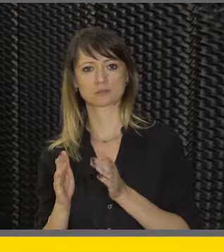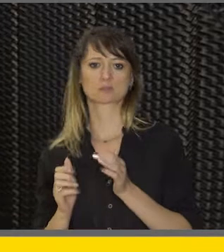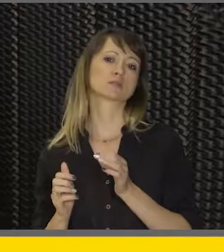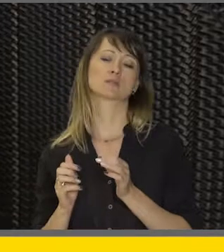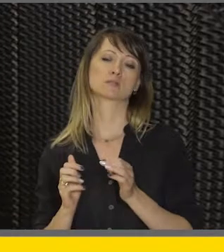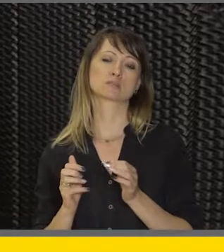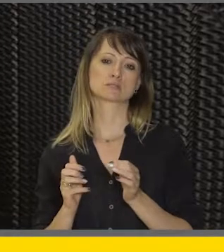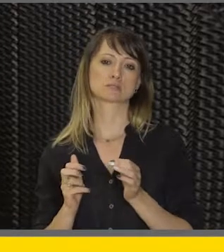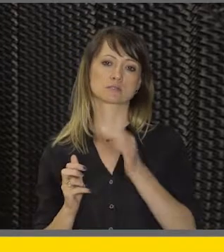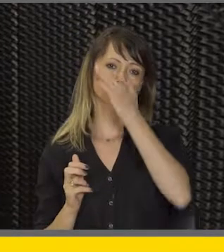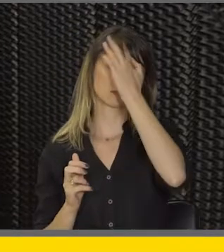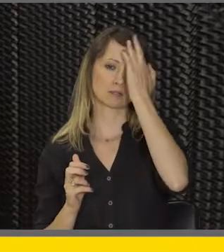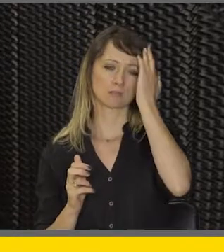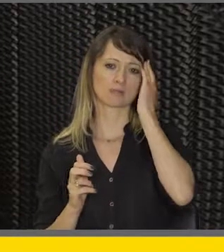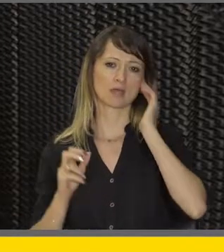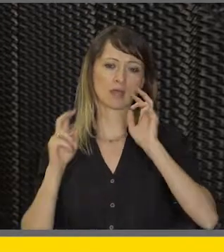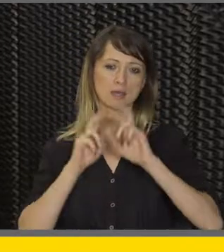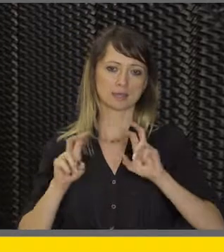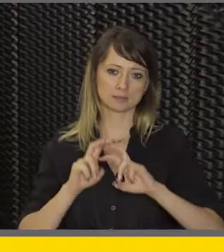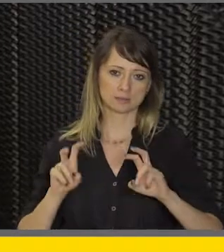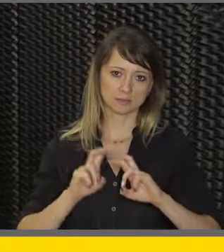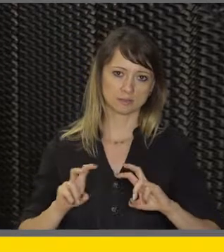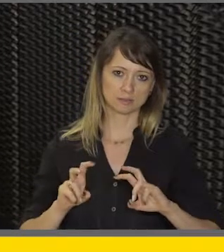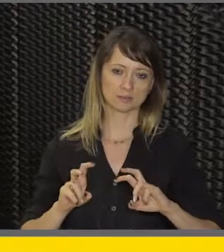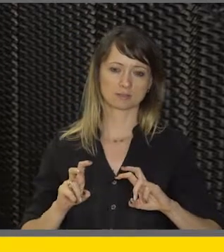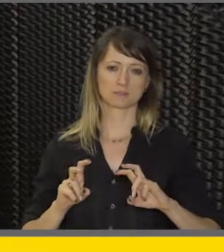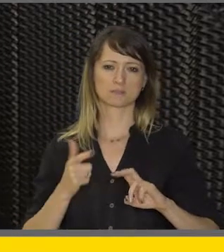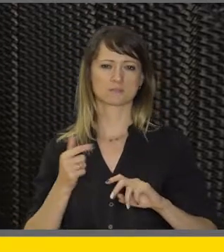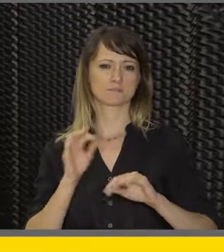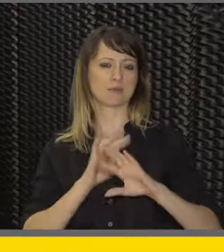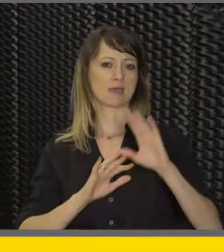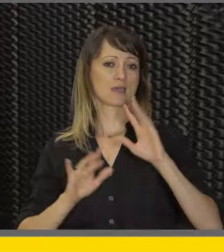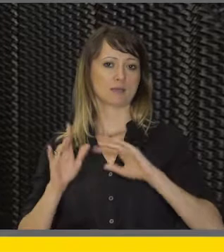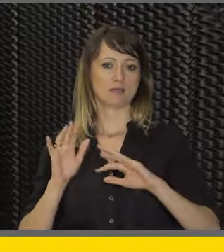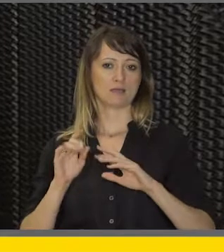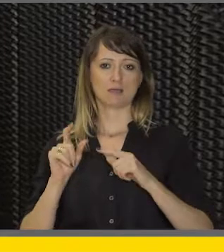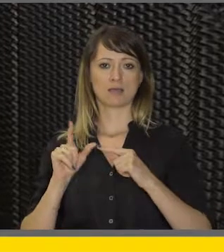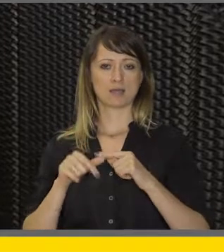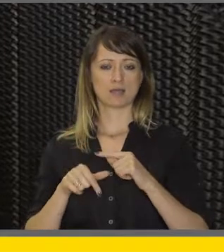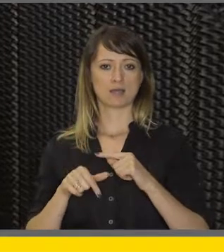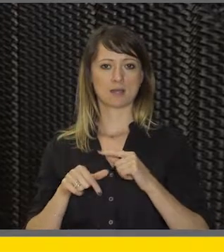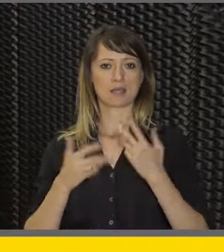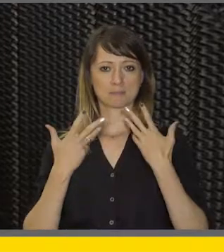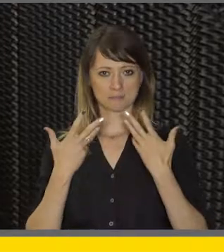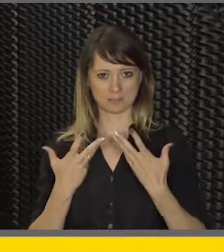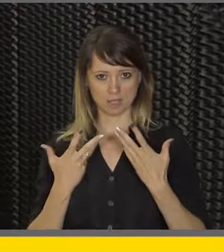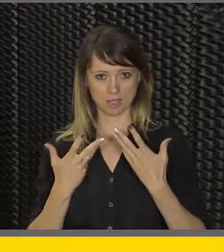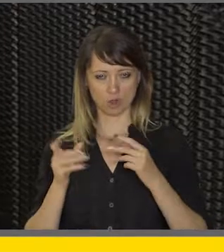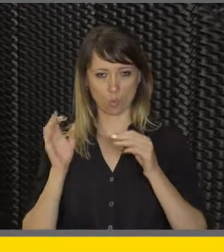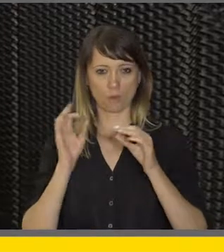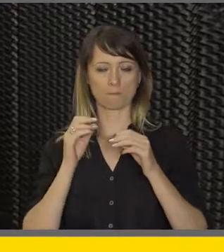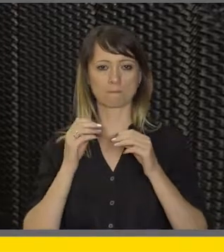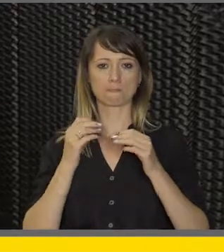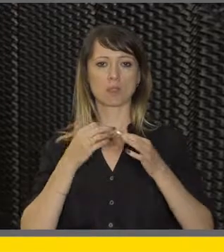przewag, pewnych analizach, powiedzmy, nie powiem, że to magia, tak, ale jakbym chciał tutaj o to opisywać kluczowo,